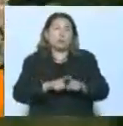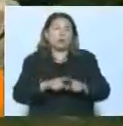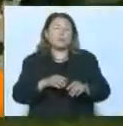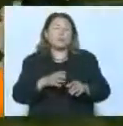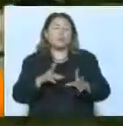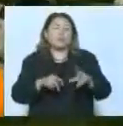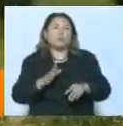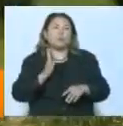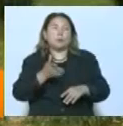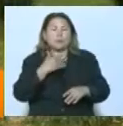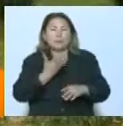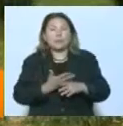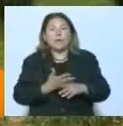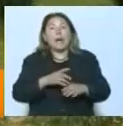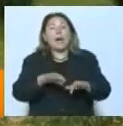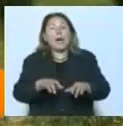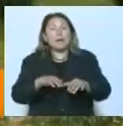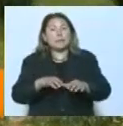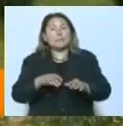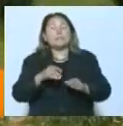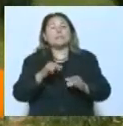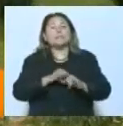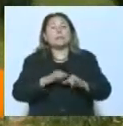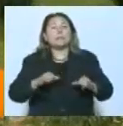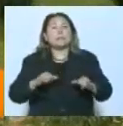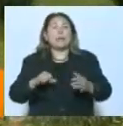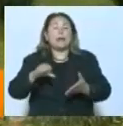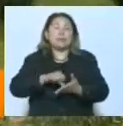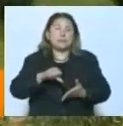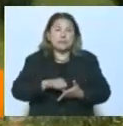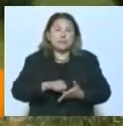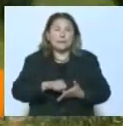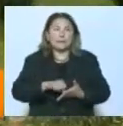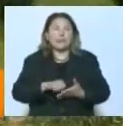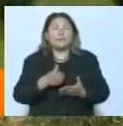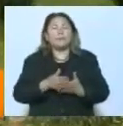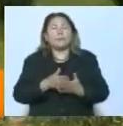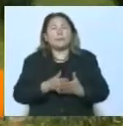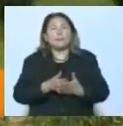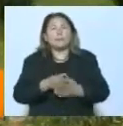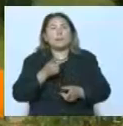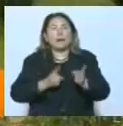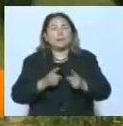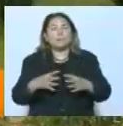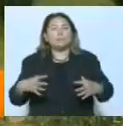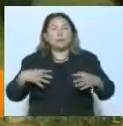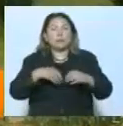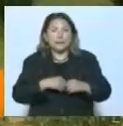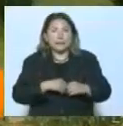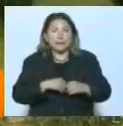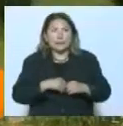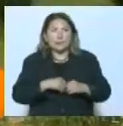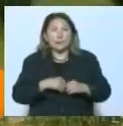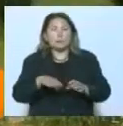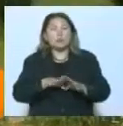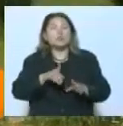жетеді. Жалпы аймақта IT саласын дамытуға қатысты ең негізгі басым бағыттарының бірі ол